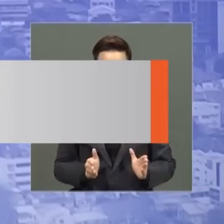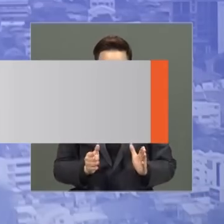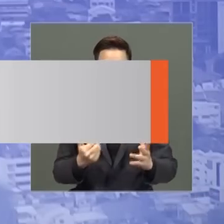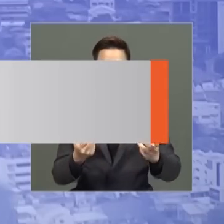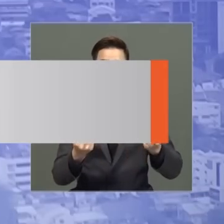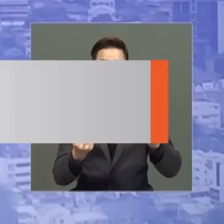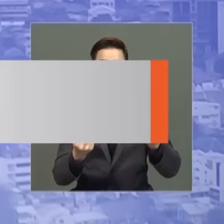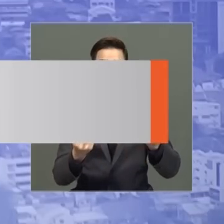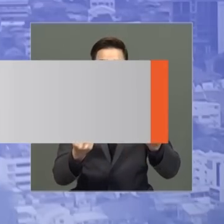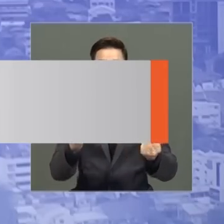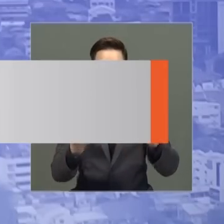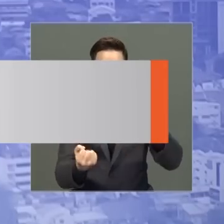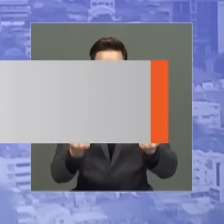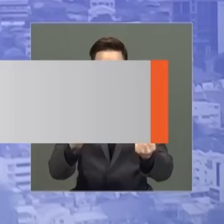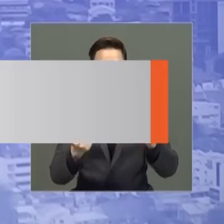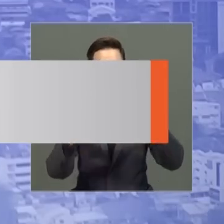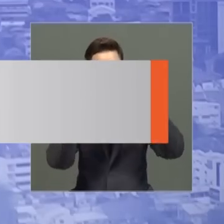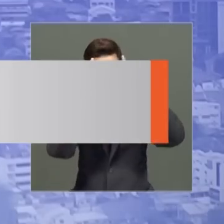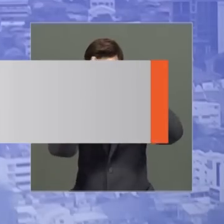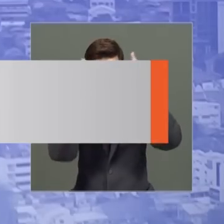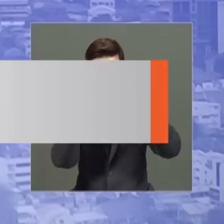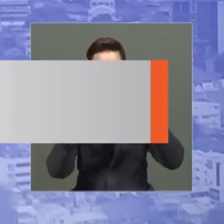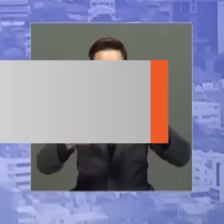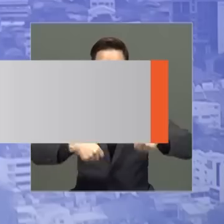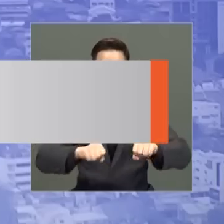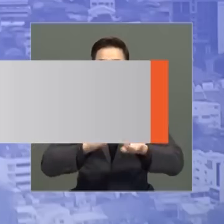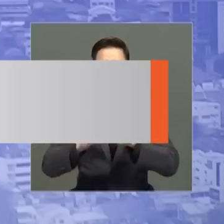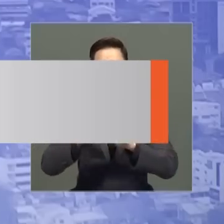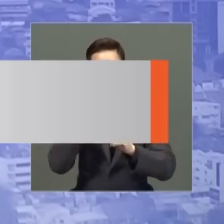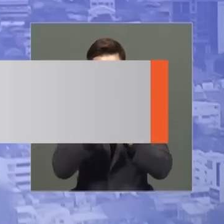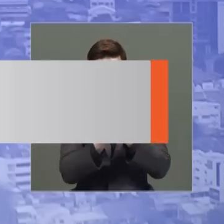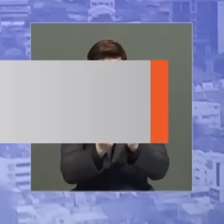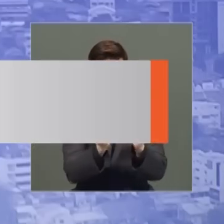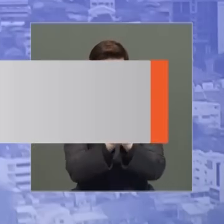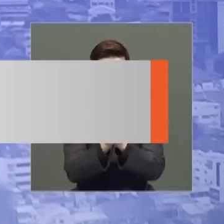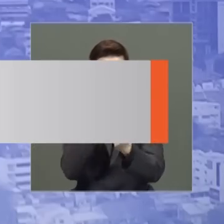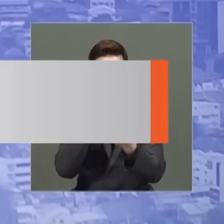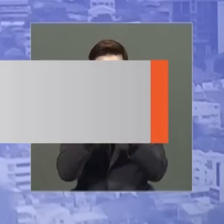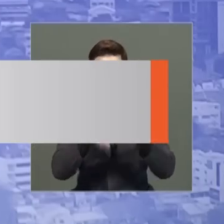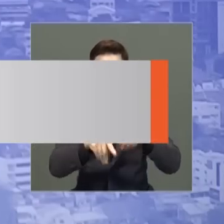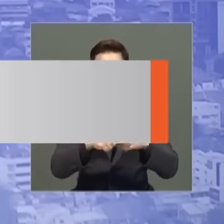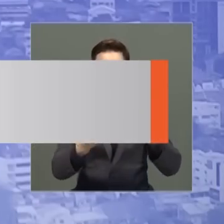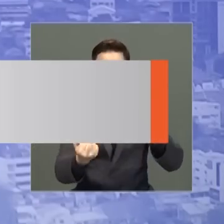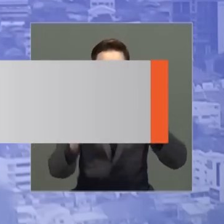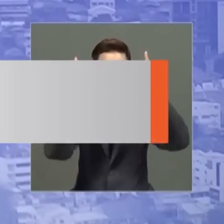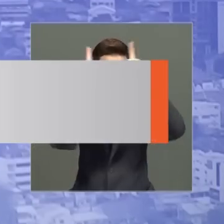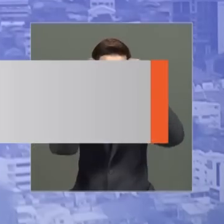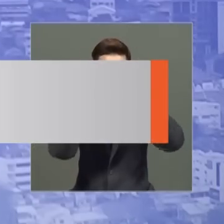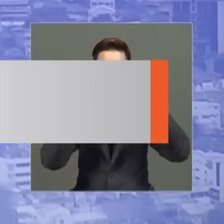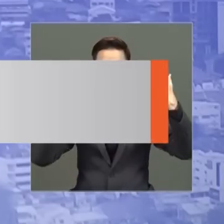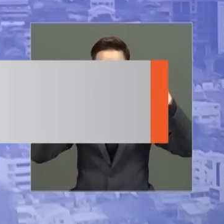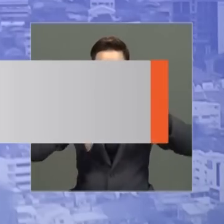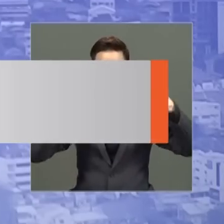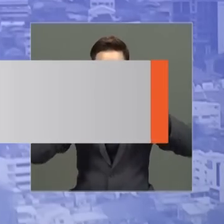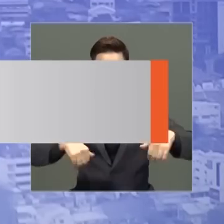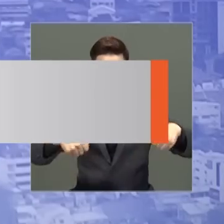ขับขี่รถสาธารณะซึ่งตรงนี้กทม.ก็รายงานนะคะว่ามีตัวเลขที่พี่น้องประชาชนที่ขับรถแท็กซี่วินมอเตอร์ไซ